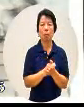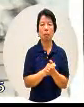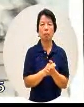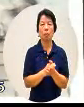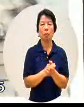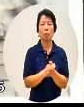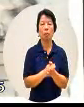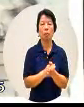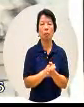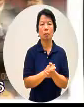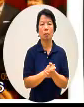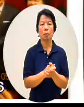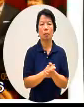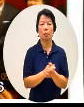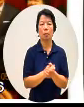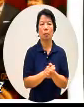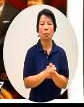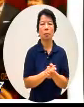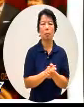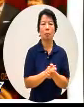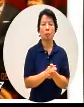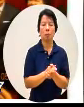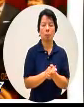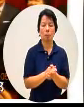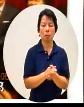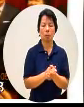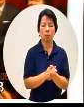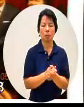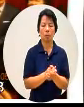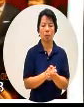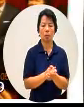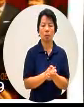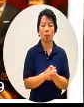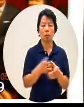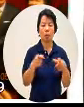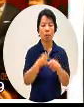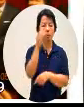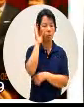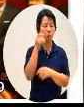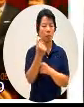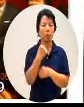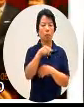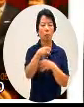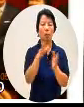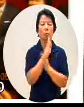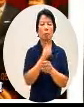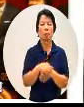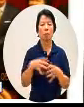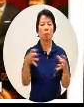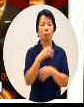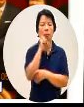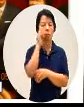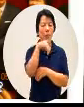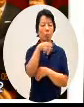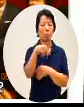來 下一頁講天啊更是高雄人共同的故事